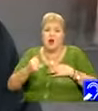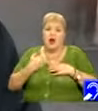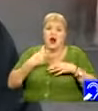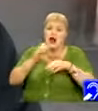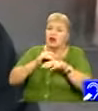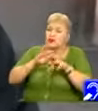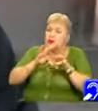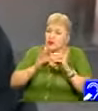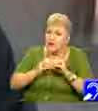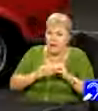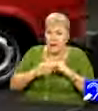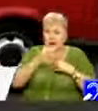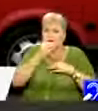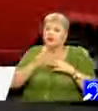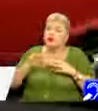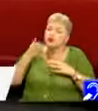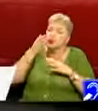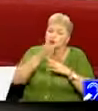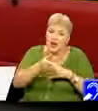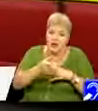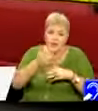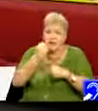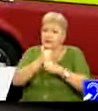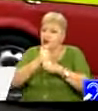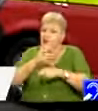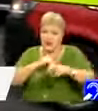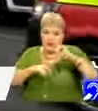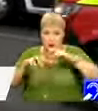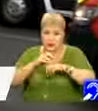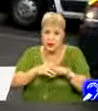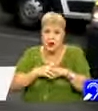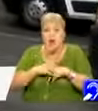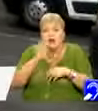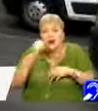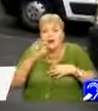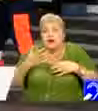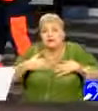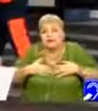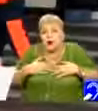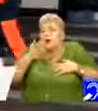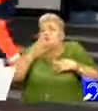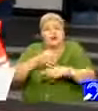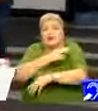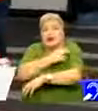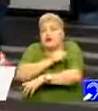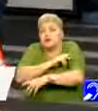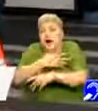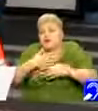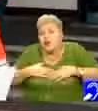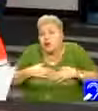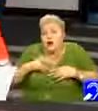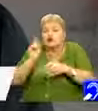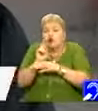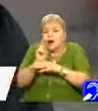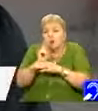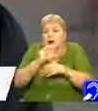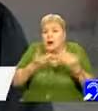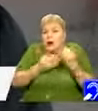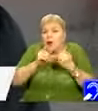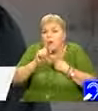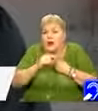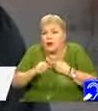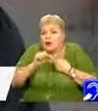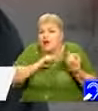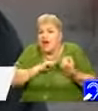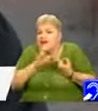se prezinte la un consult, tendința este de a merge la spital. Își doresc o supraveghere permanentă, probabil, din cauza de frică sau